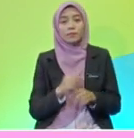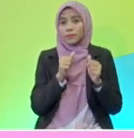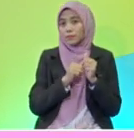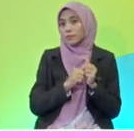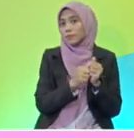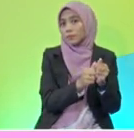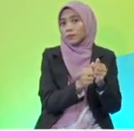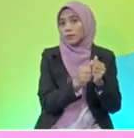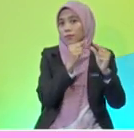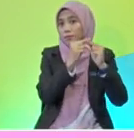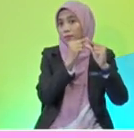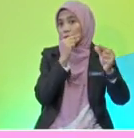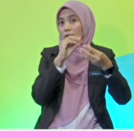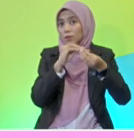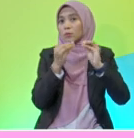tuh